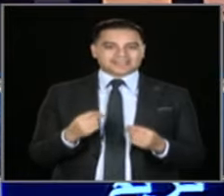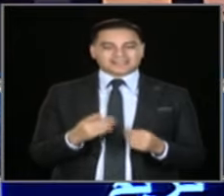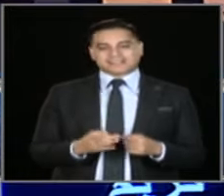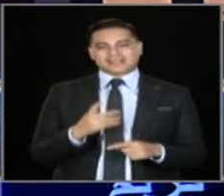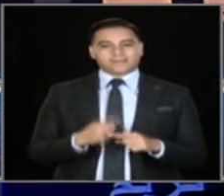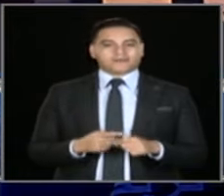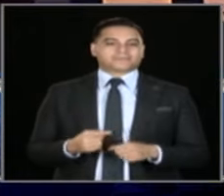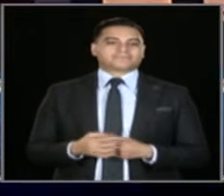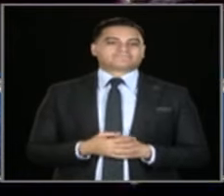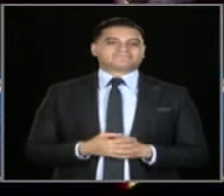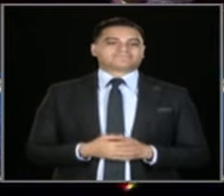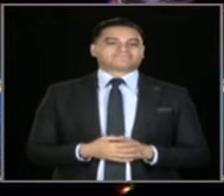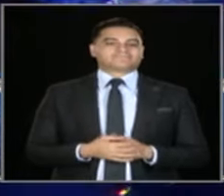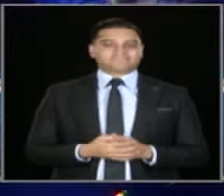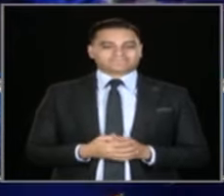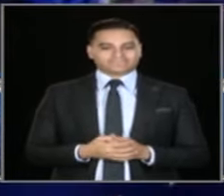إجابة خاطئة.